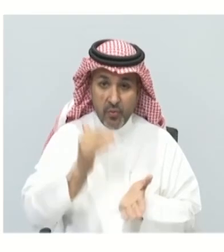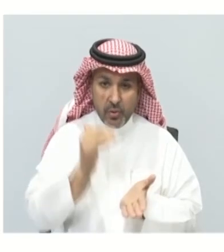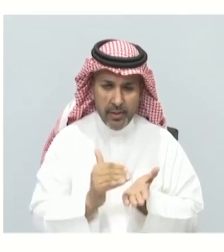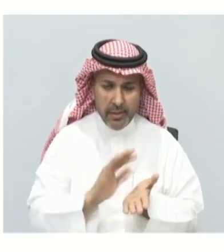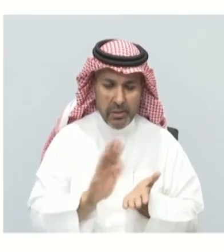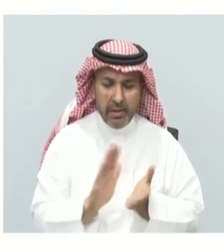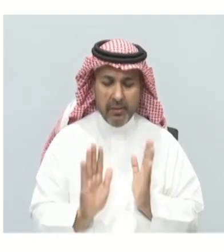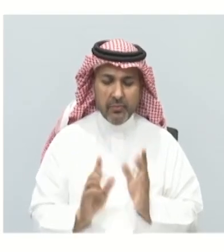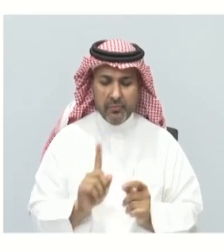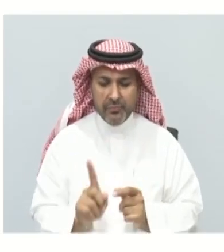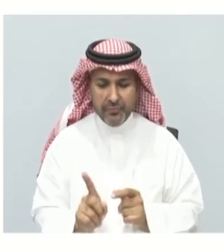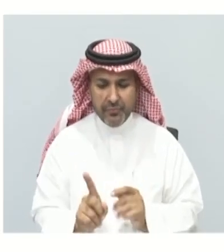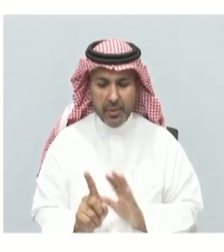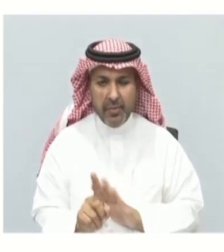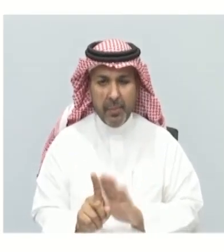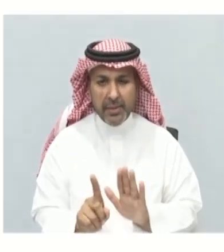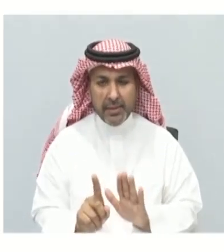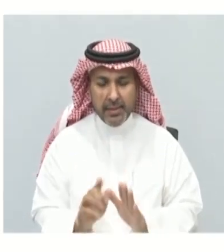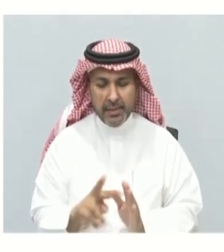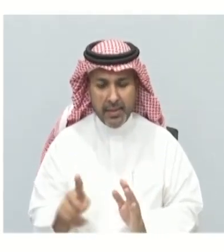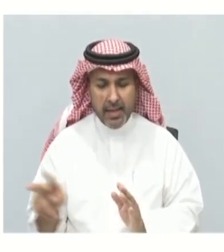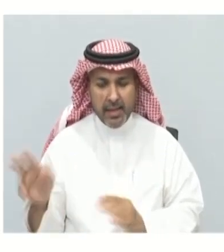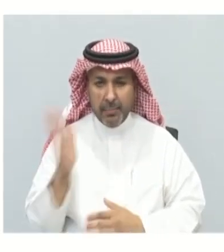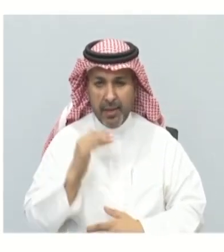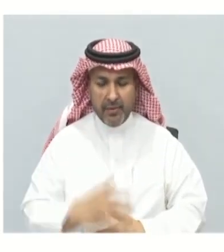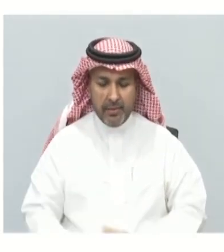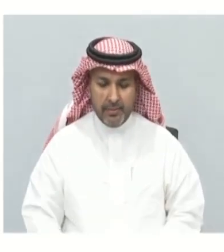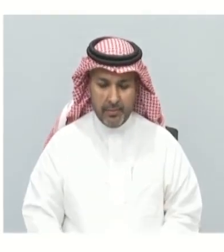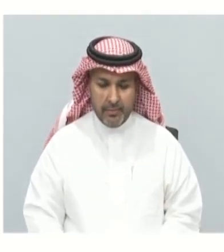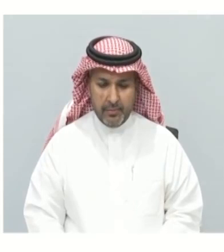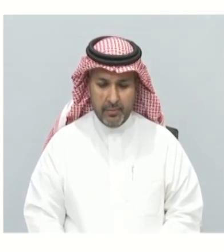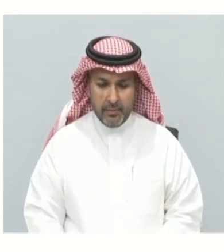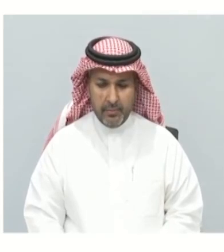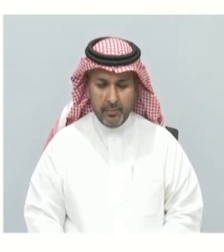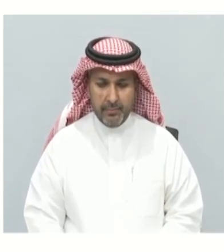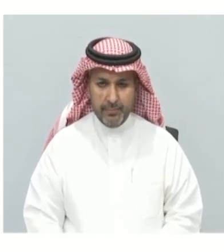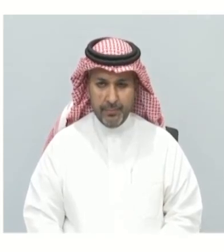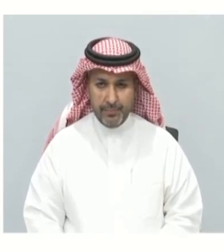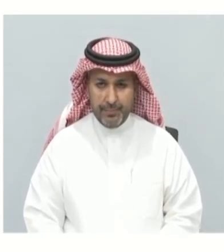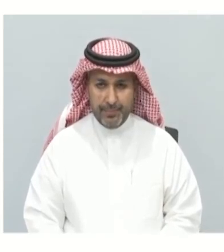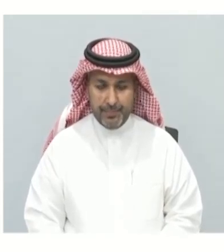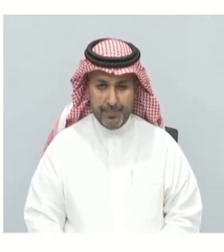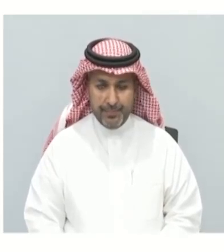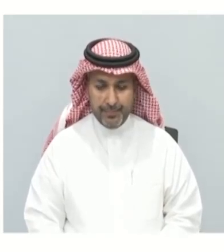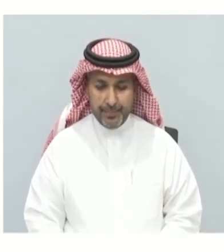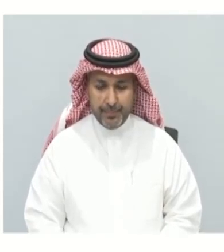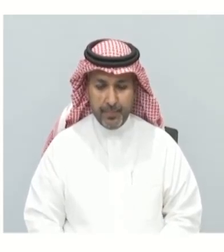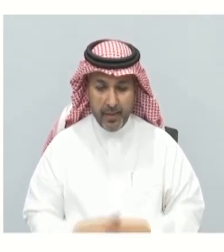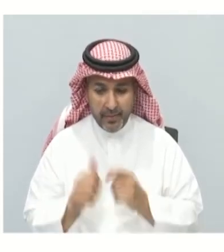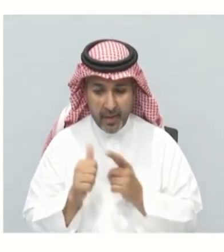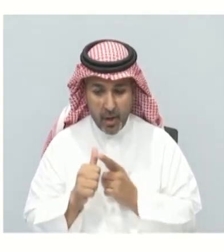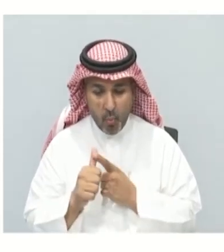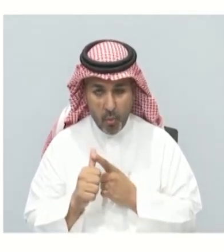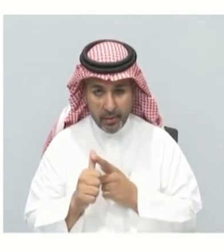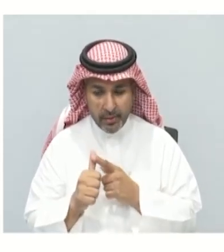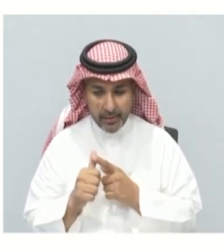بالنسبه لاجراء هذه التجربه في المرحله الاولى ويبدو لك كتبت هنا ماذا الحاله الاولى مما يدل على ان لدي حاله ثانيه ما